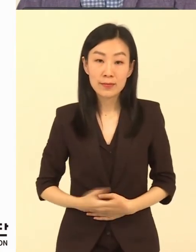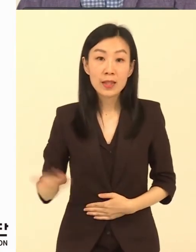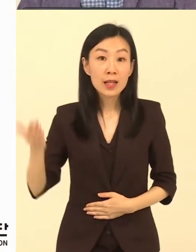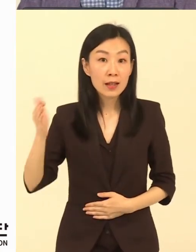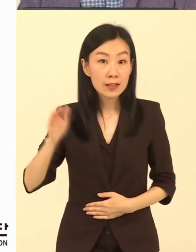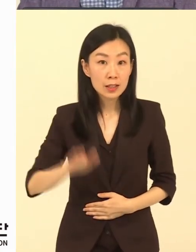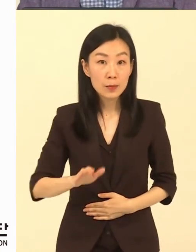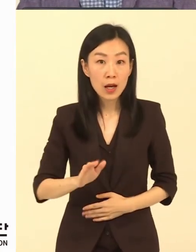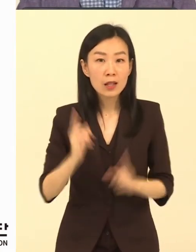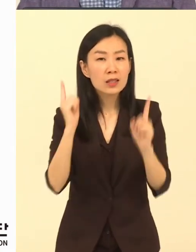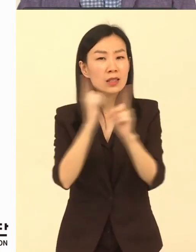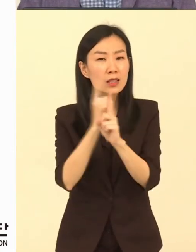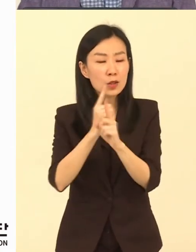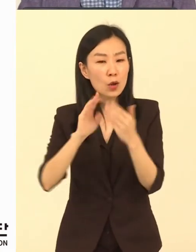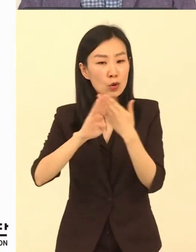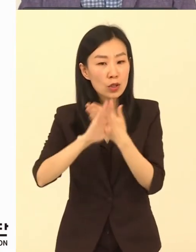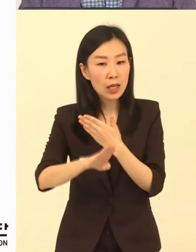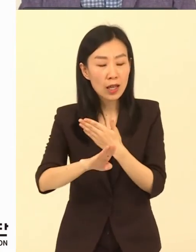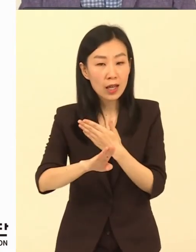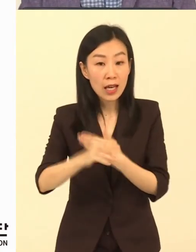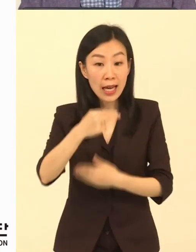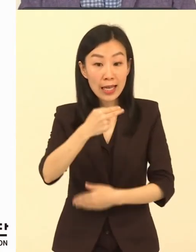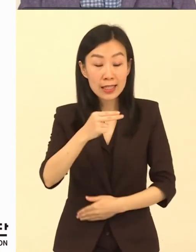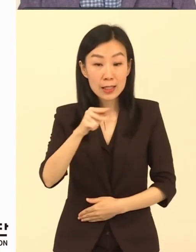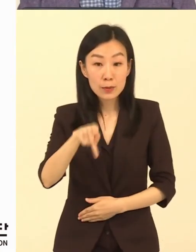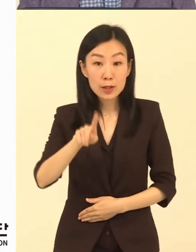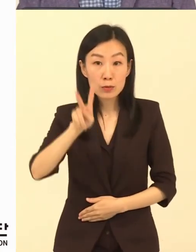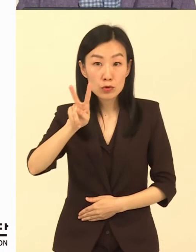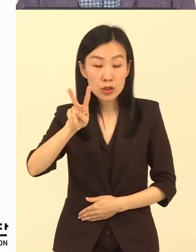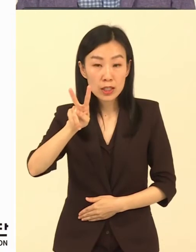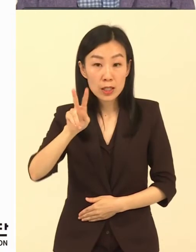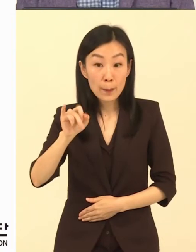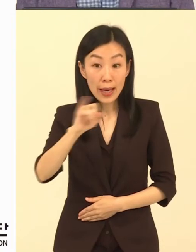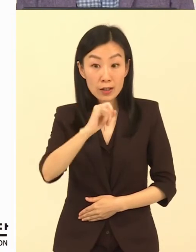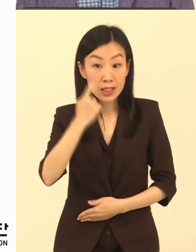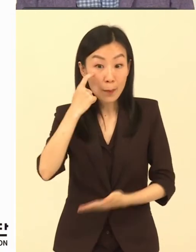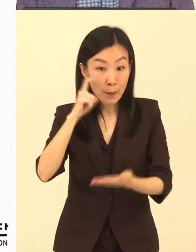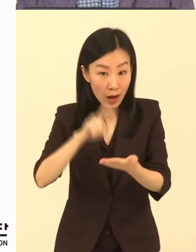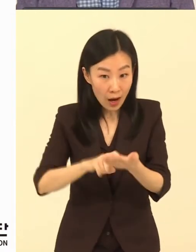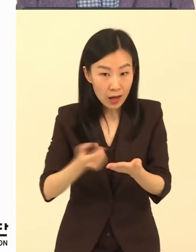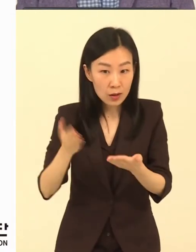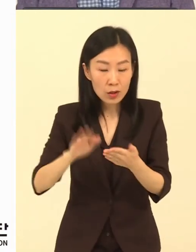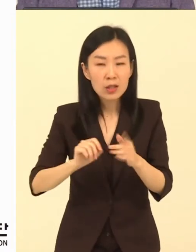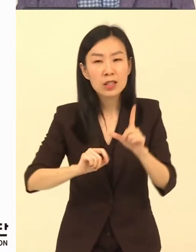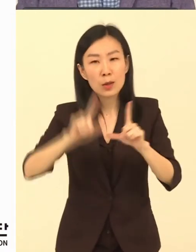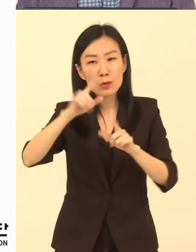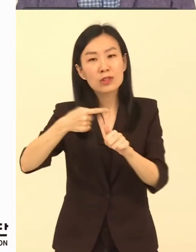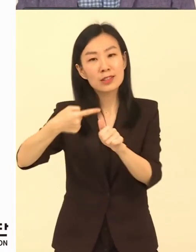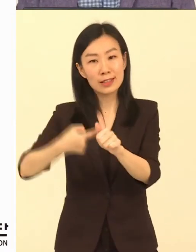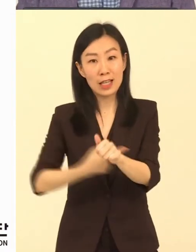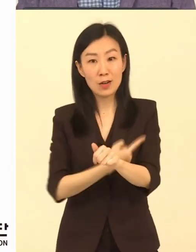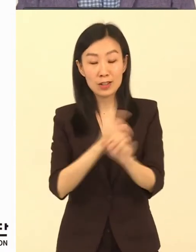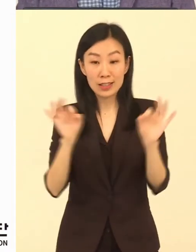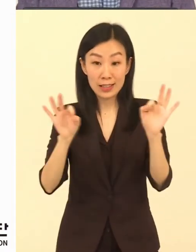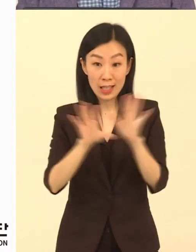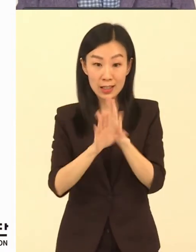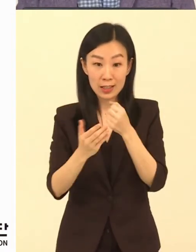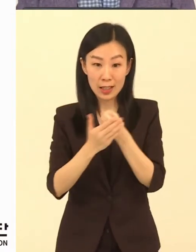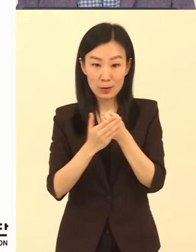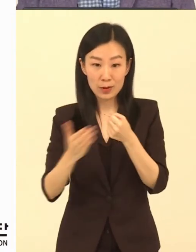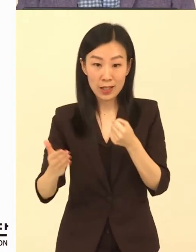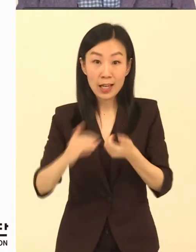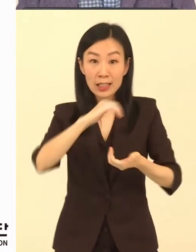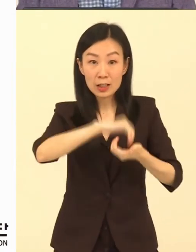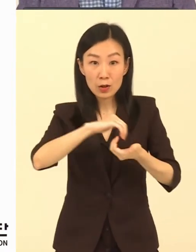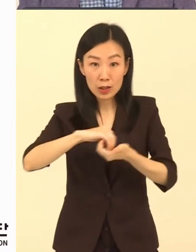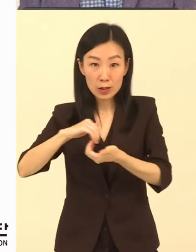하지만 치료 후에 인유두종 바이러스가 검출되더라도 대개의 경우 자연 소멸하므로 정기적인 추적 검사를 하는